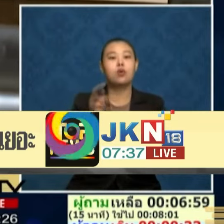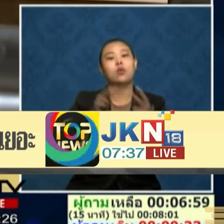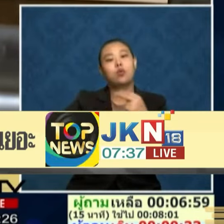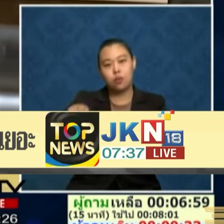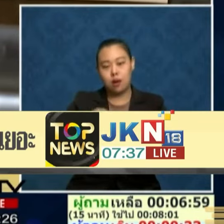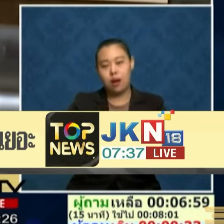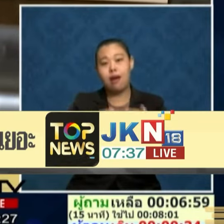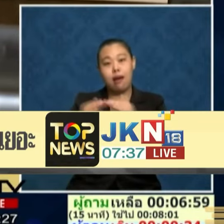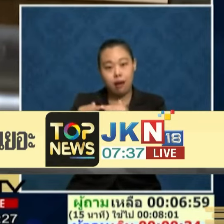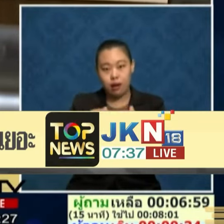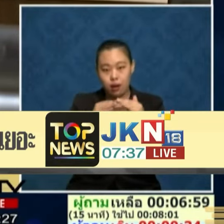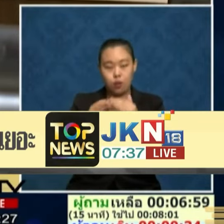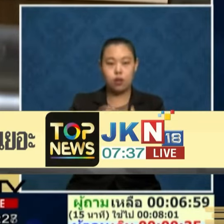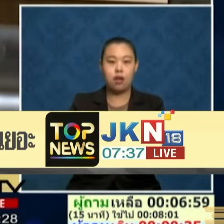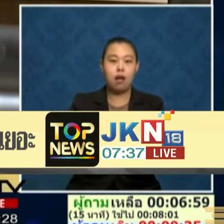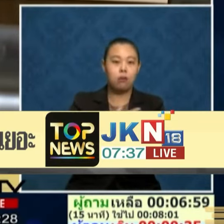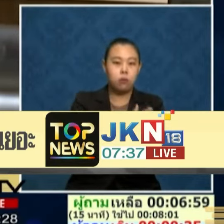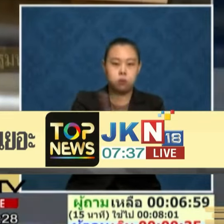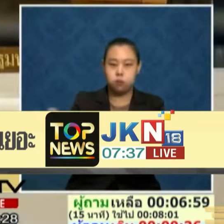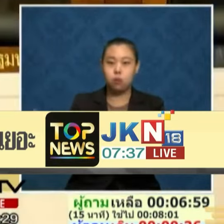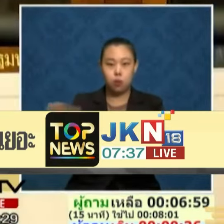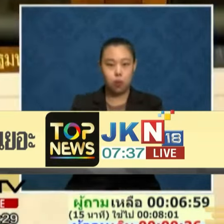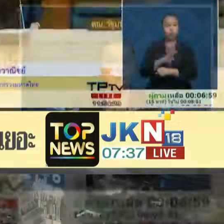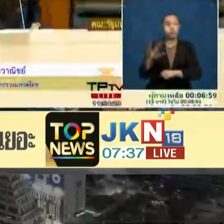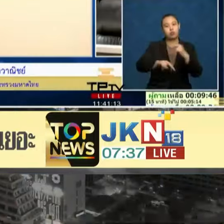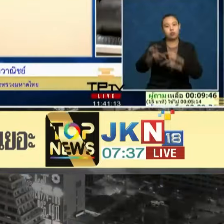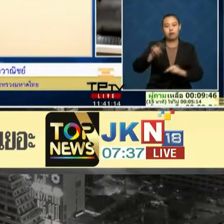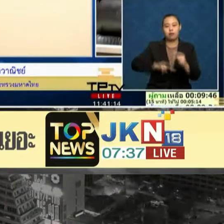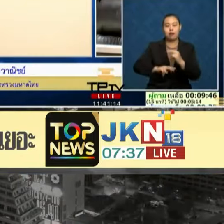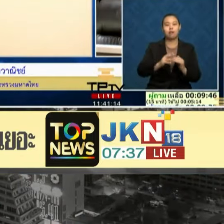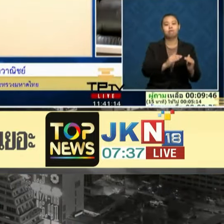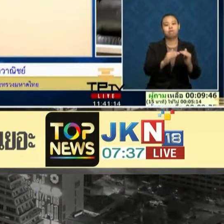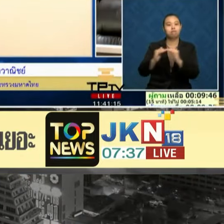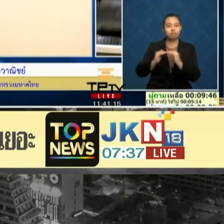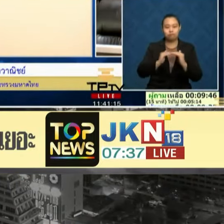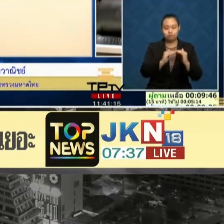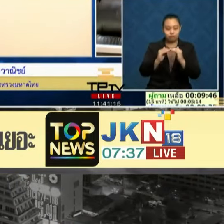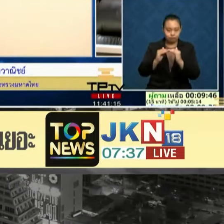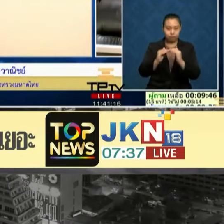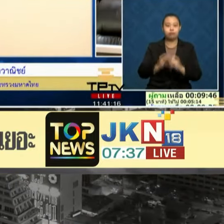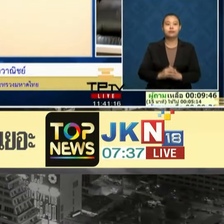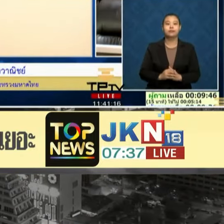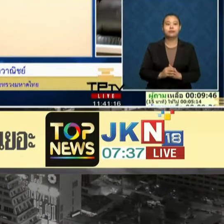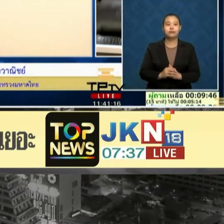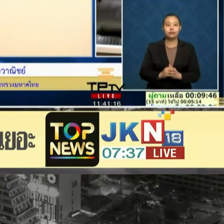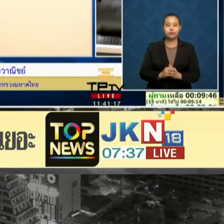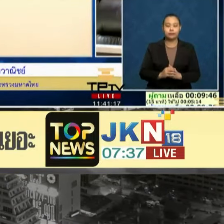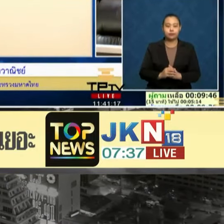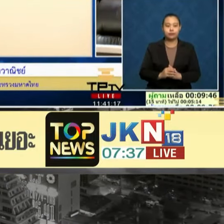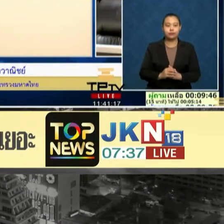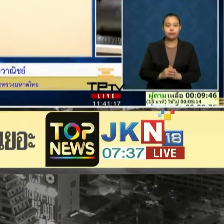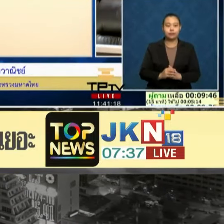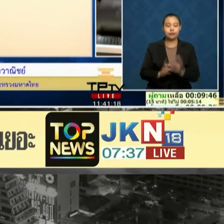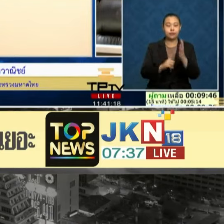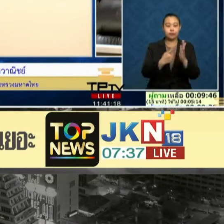แล้วก็จะทำให้ครอบคลุมโดยเร็วที่สุดแน่นอนค่ะ นี่คือรัฐมนตรีช่วยชี้แจงว่าเงินมีกี่จุดยังไงนะแล้วก็ต